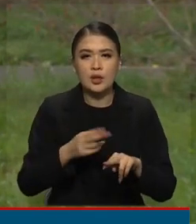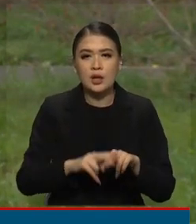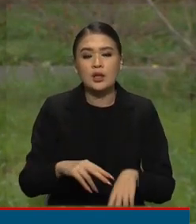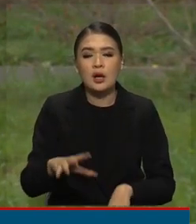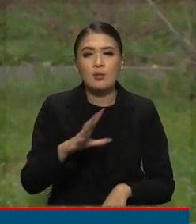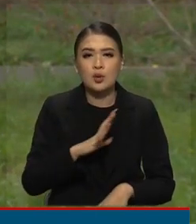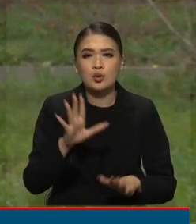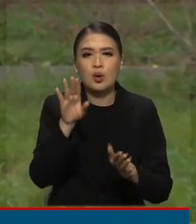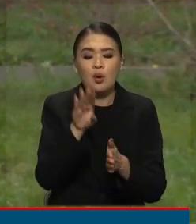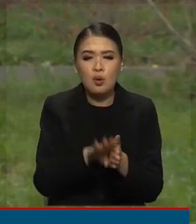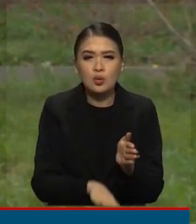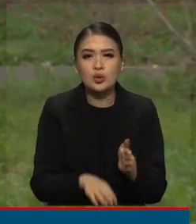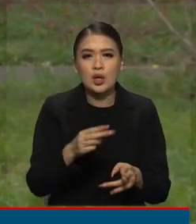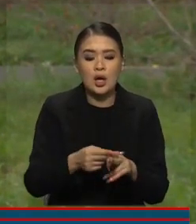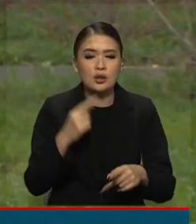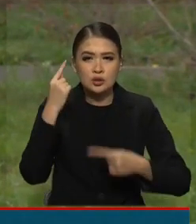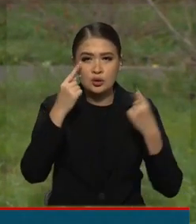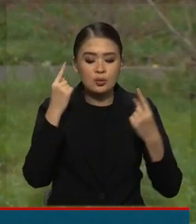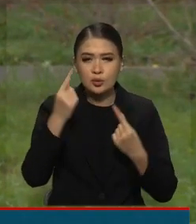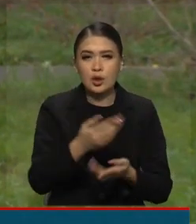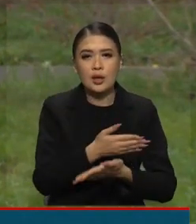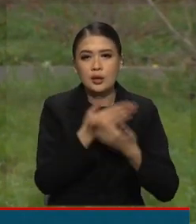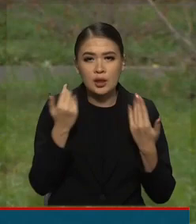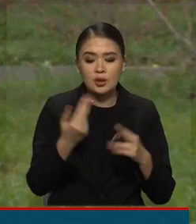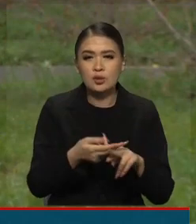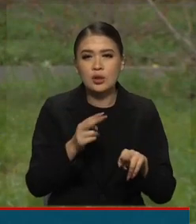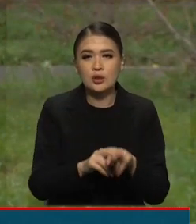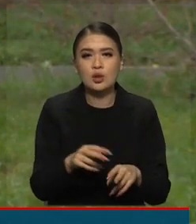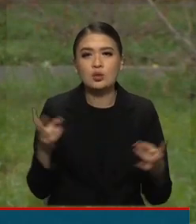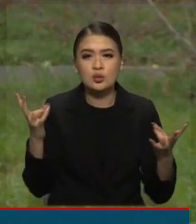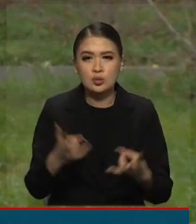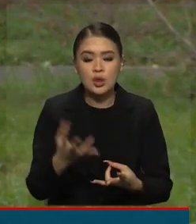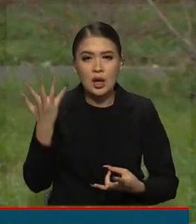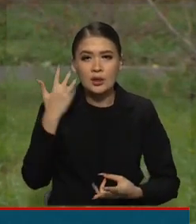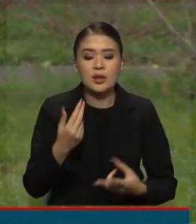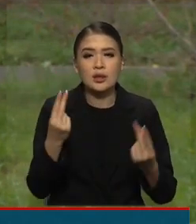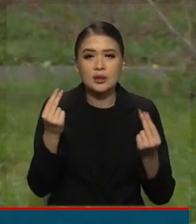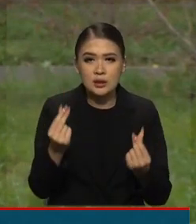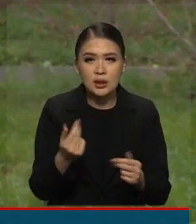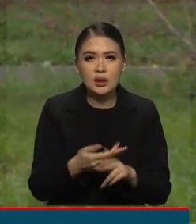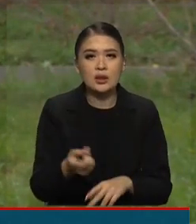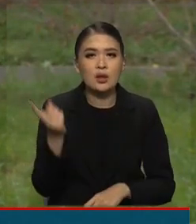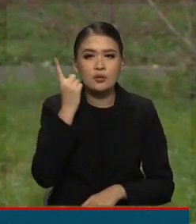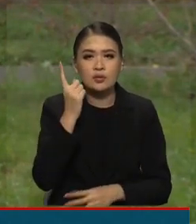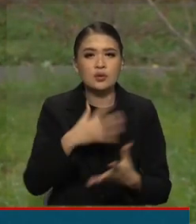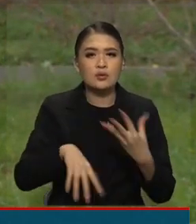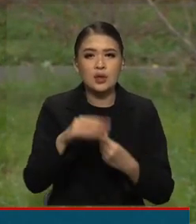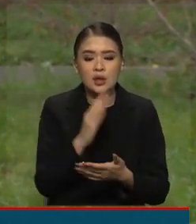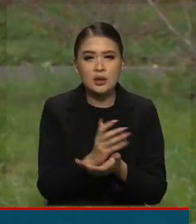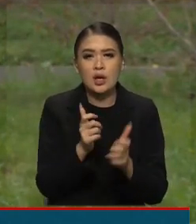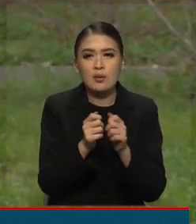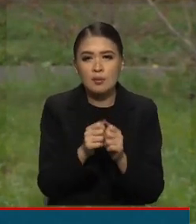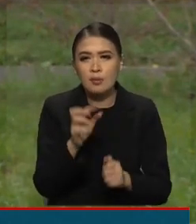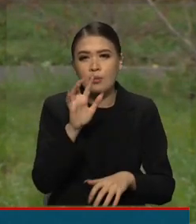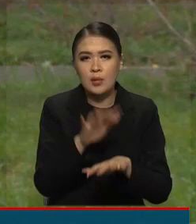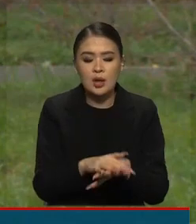получается только хуже. Но мало кто об этом задумывается в моменты нужды, когда нужны деньги, мобильный телефон есть у каждого, заходишь в приложение банка